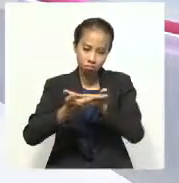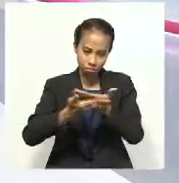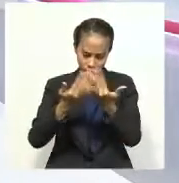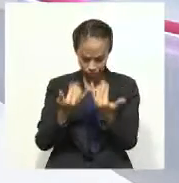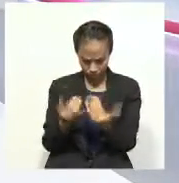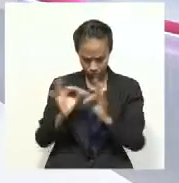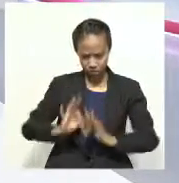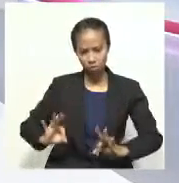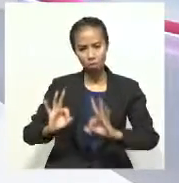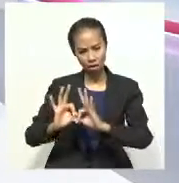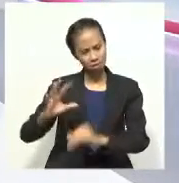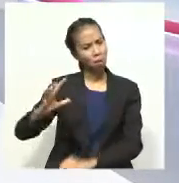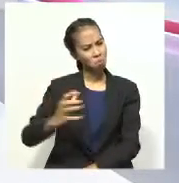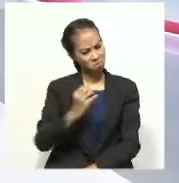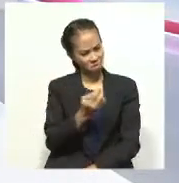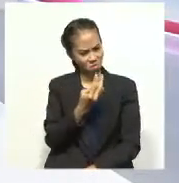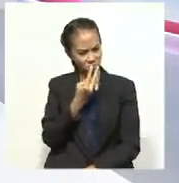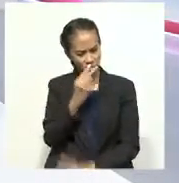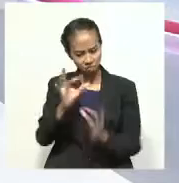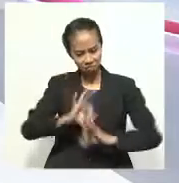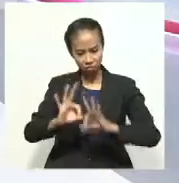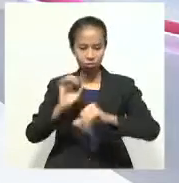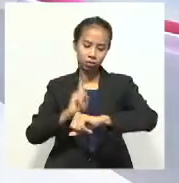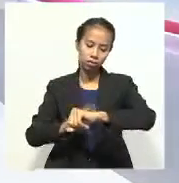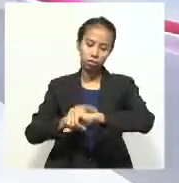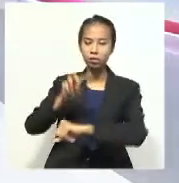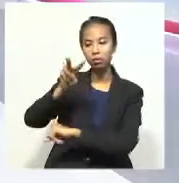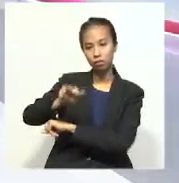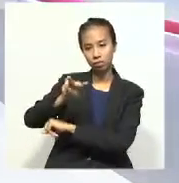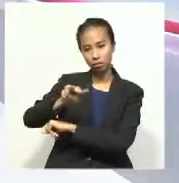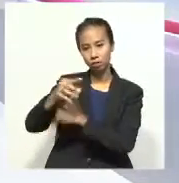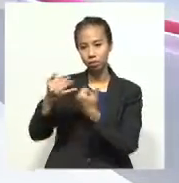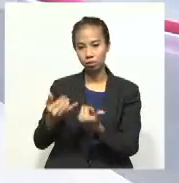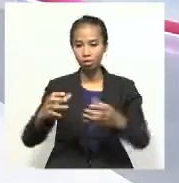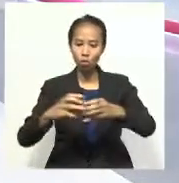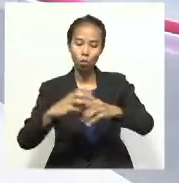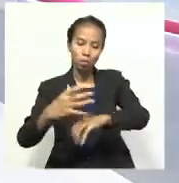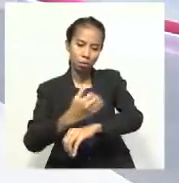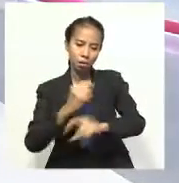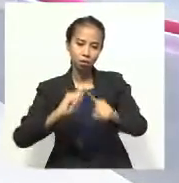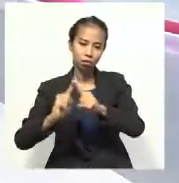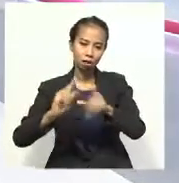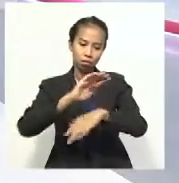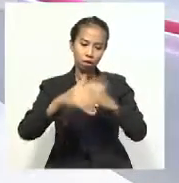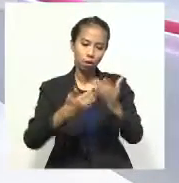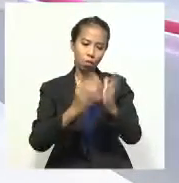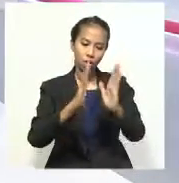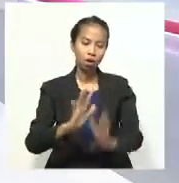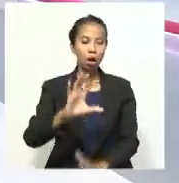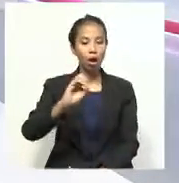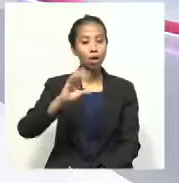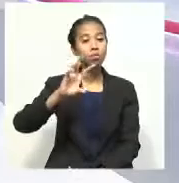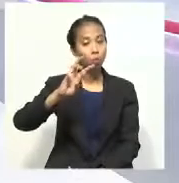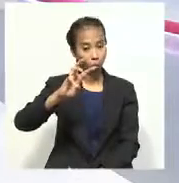เป็นประเด็นการเมืองที่น่าจับตามองนะคะในช่วงบ่ายสองวันนี้นะคะซึ่งตอนนี้ก็มีพรรคการเมืองในตอบรับที่เข้าร่วม56พรรคการเมือง